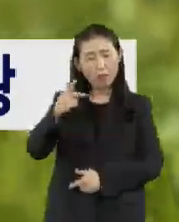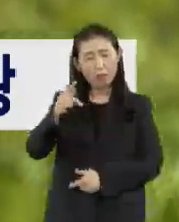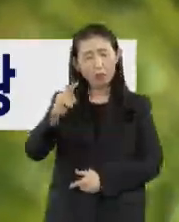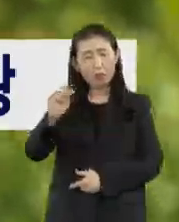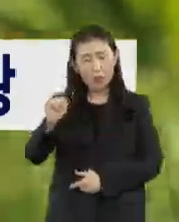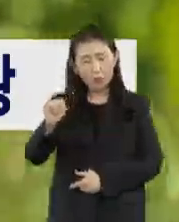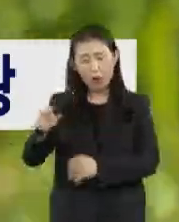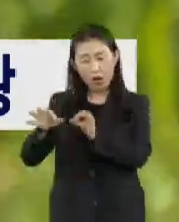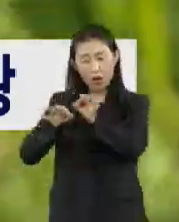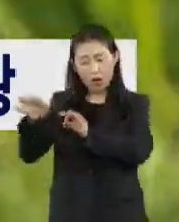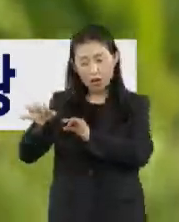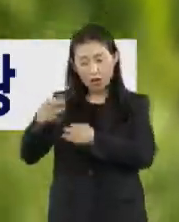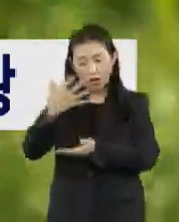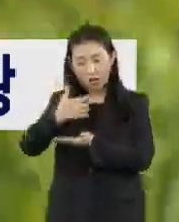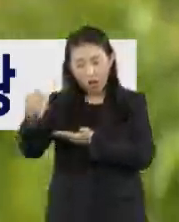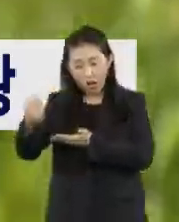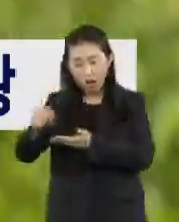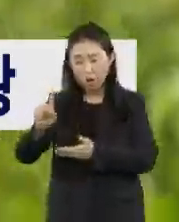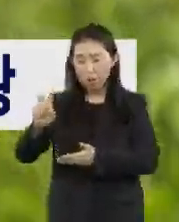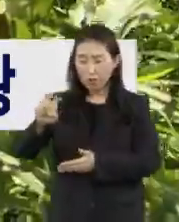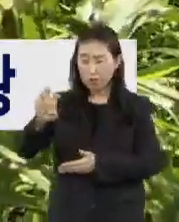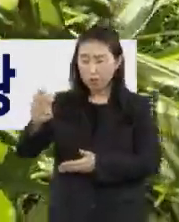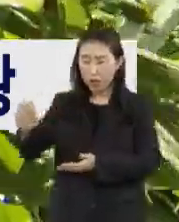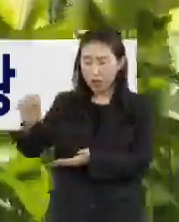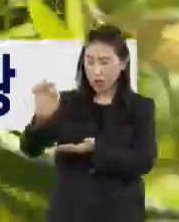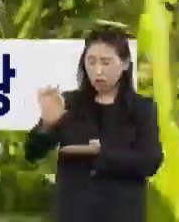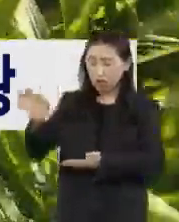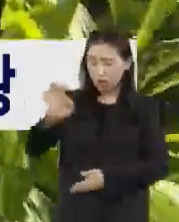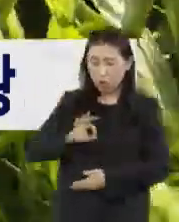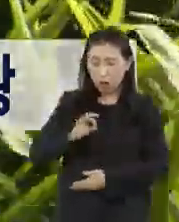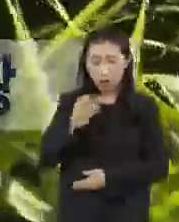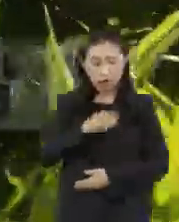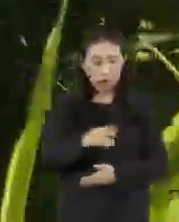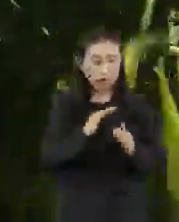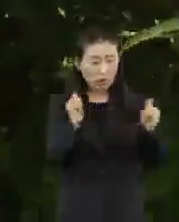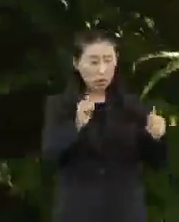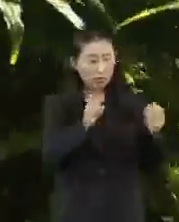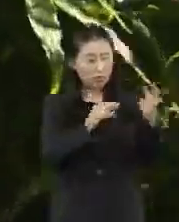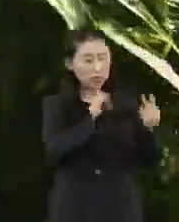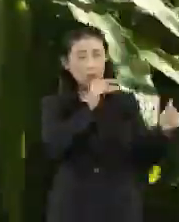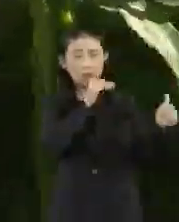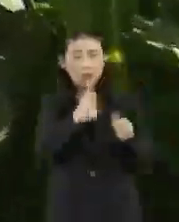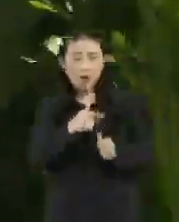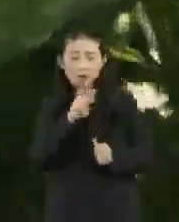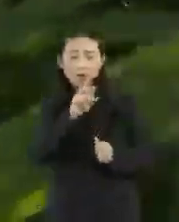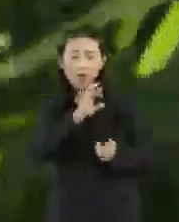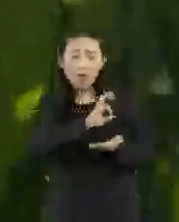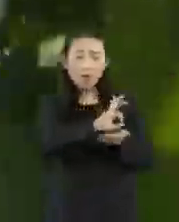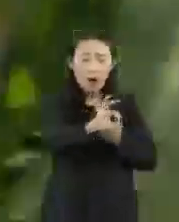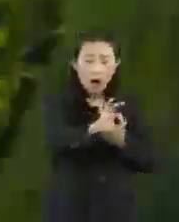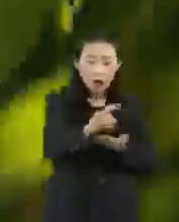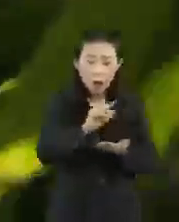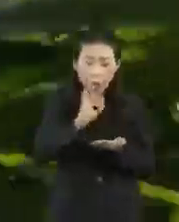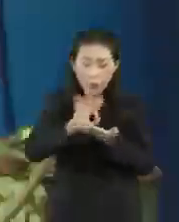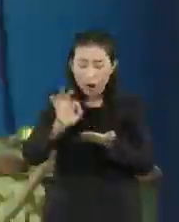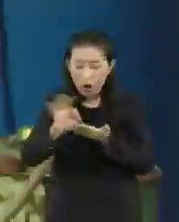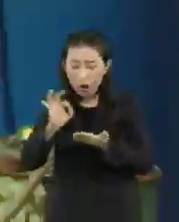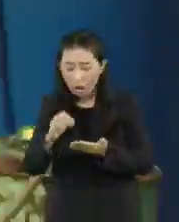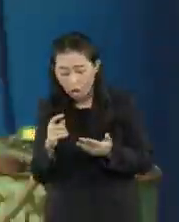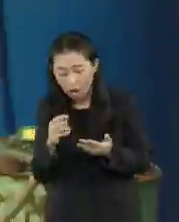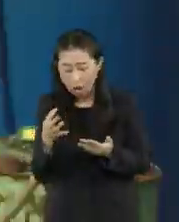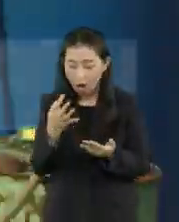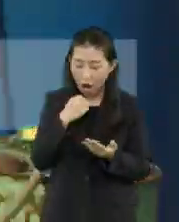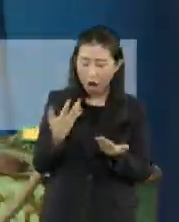30만 원을 제시했지만 여성 2명 인건비가 25만 원가량이어서 원가도 못 건질 상황입니다.